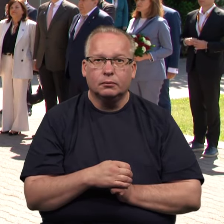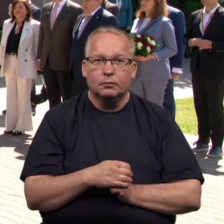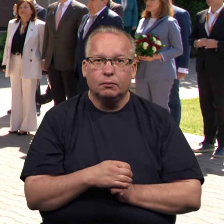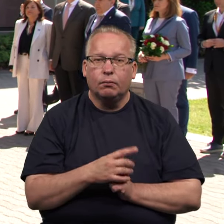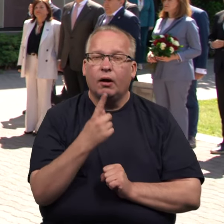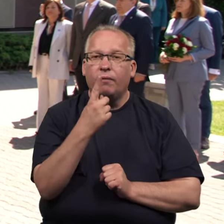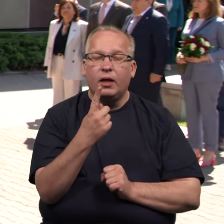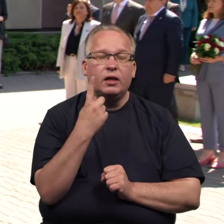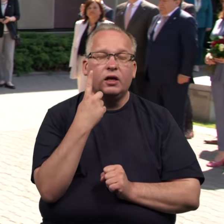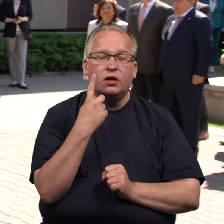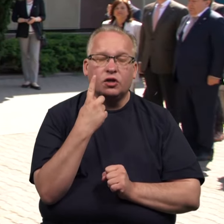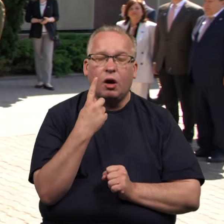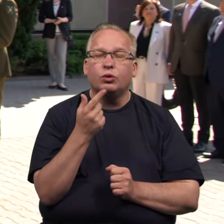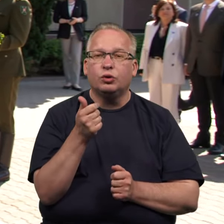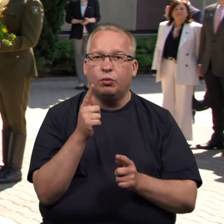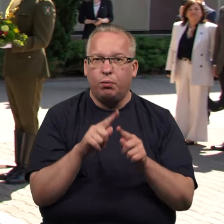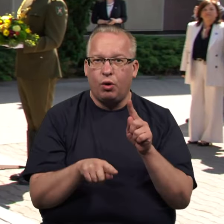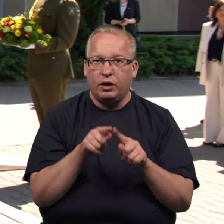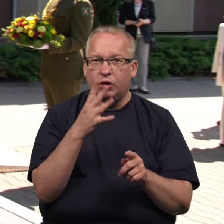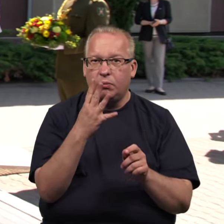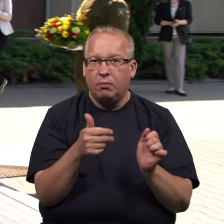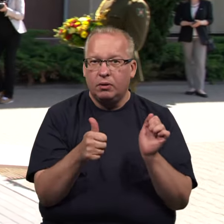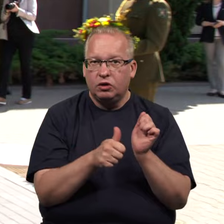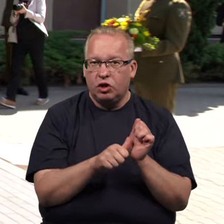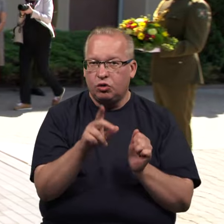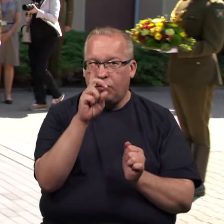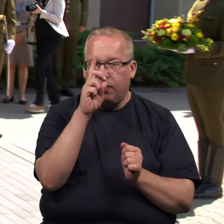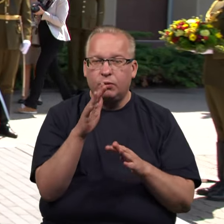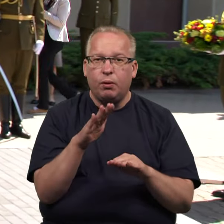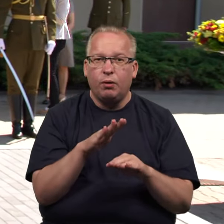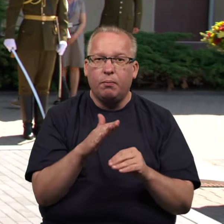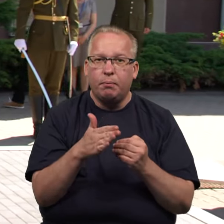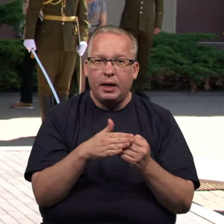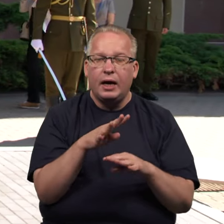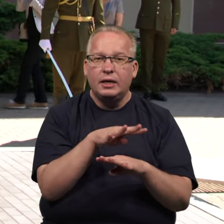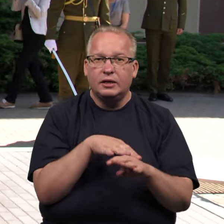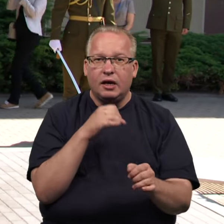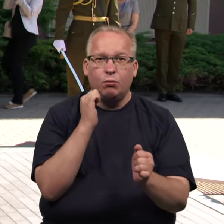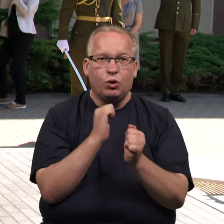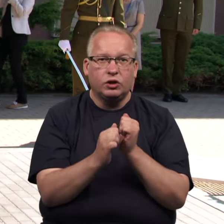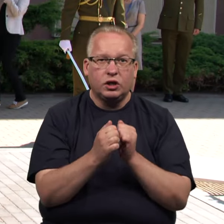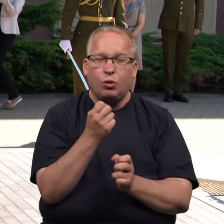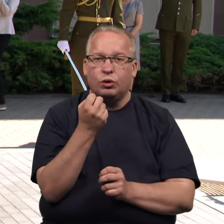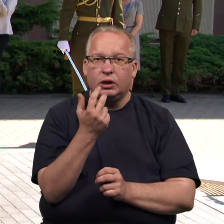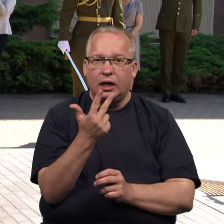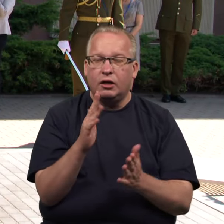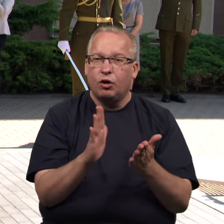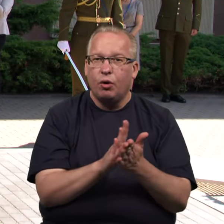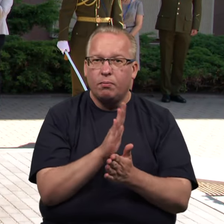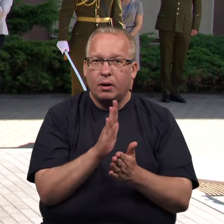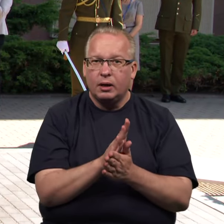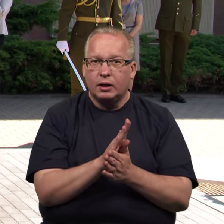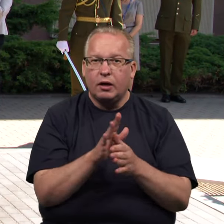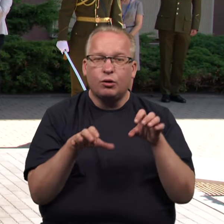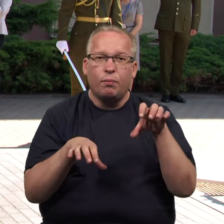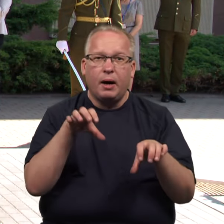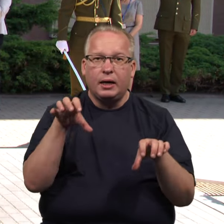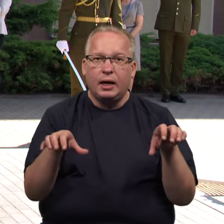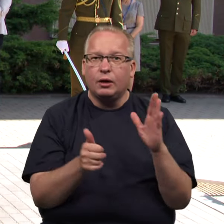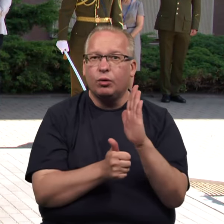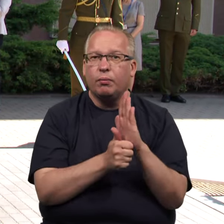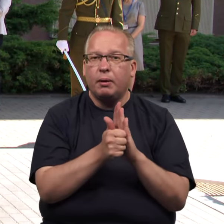Vieni ryškiausių politikų iš 46 valstybių prie Seimo sausio 13-osios memorialo barikadų